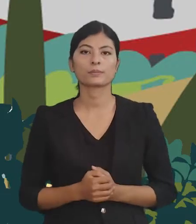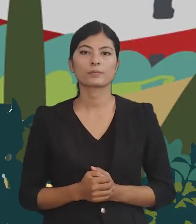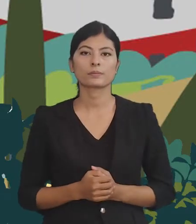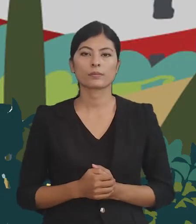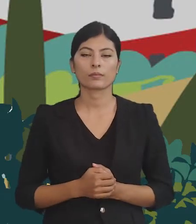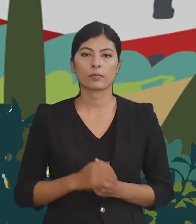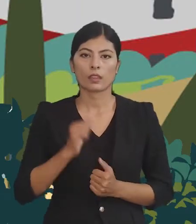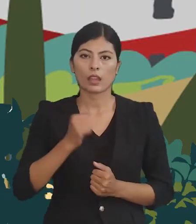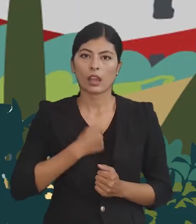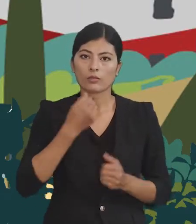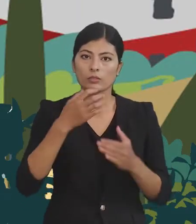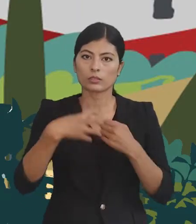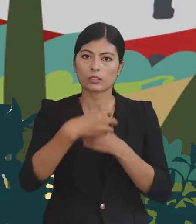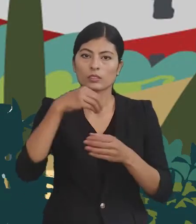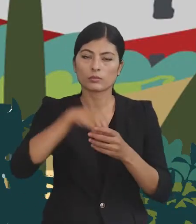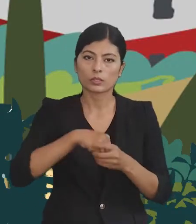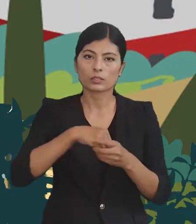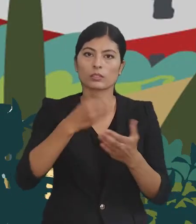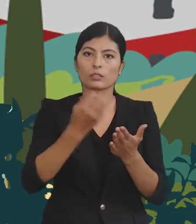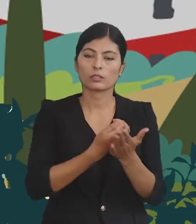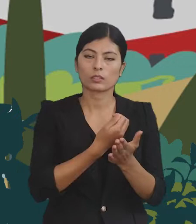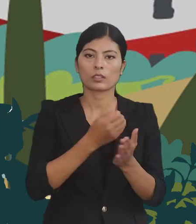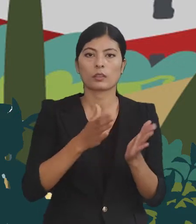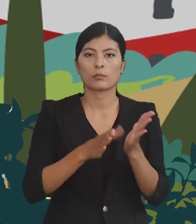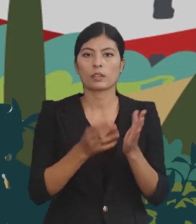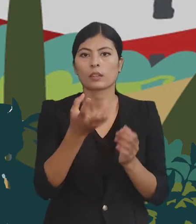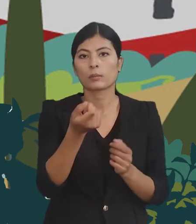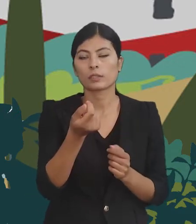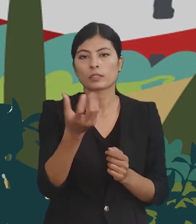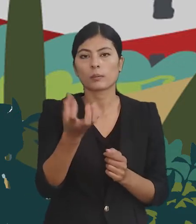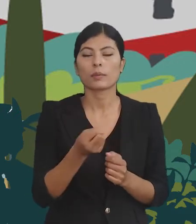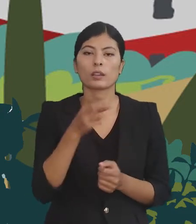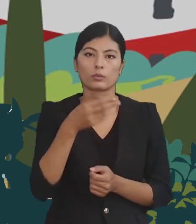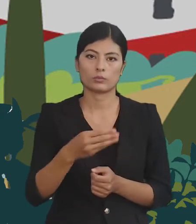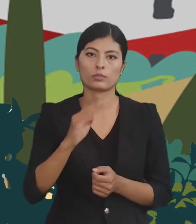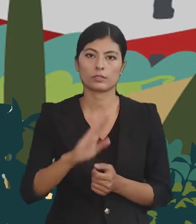स्वदेशी व्यक्ति चाहे संघीय संस्था से प्राप्त रकम सब रहैया।